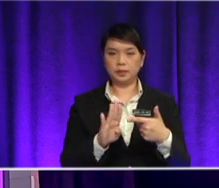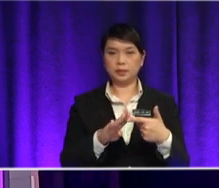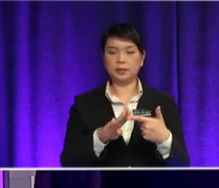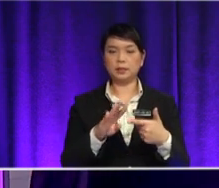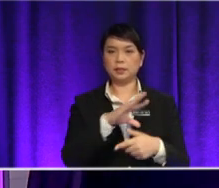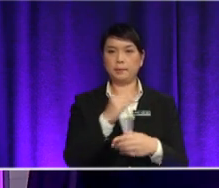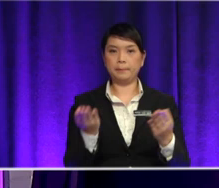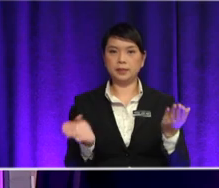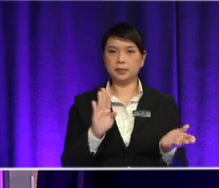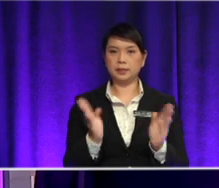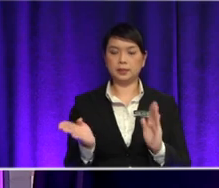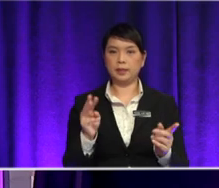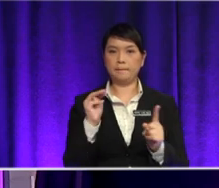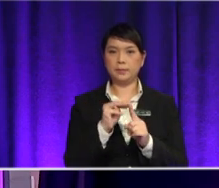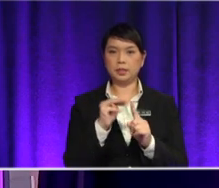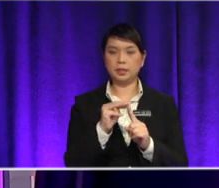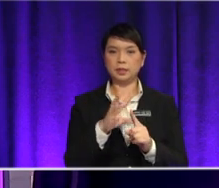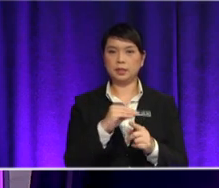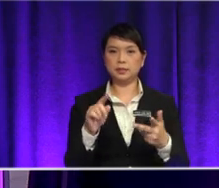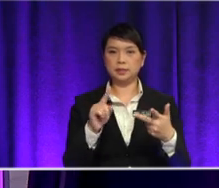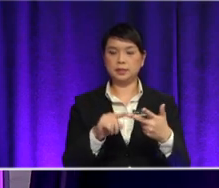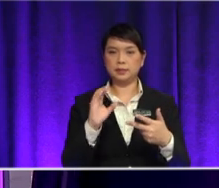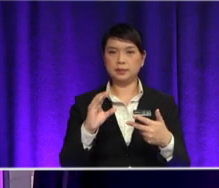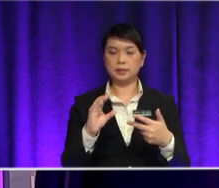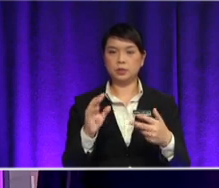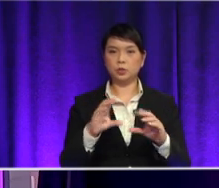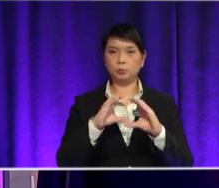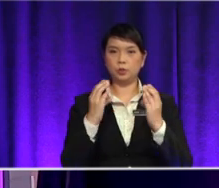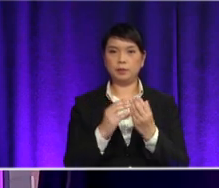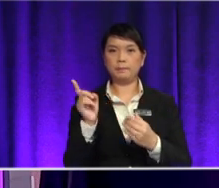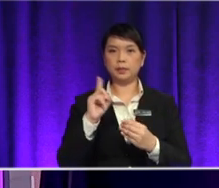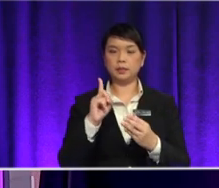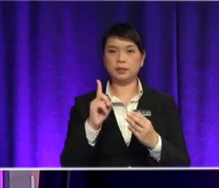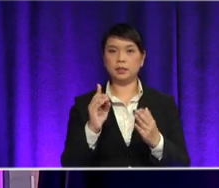bandingkan serakan markah. Dan C, kumpulan manakah yang menunjukkan